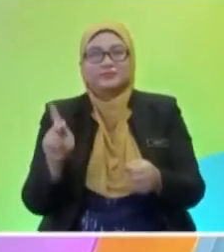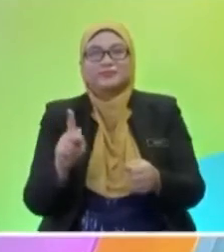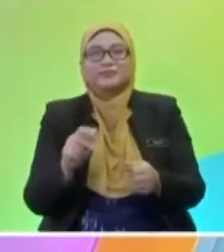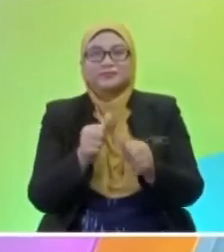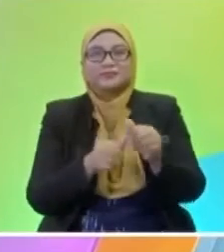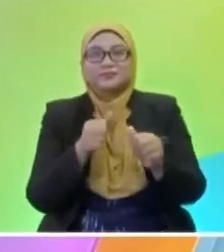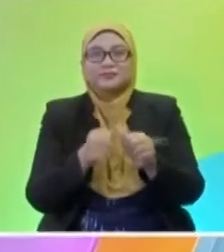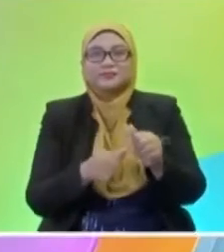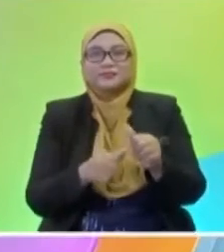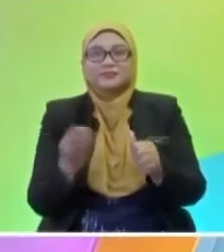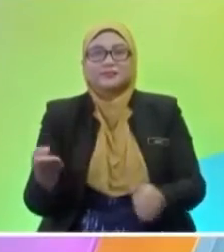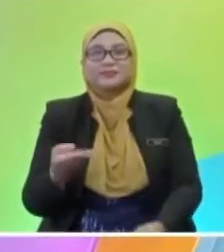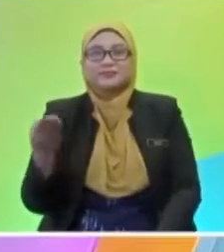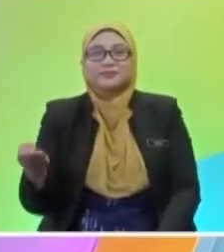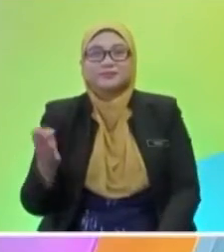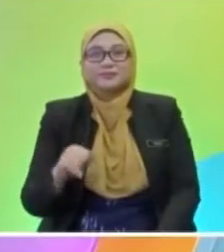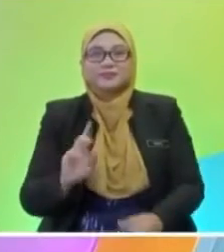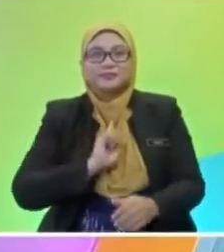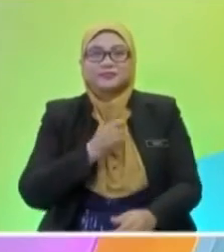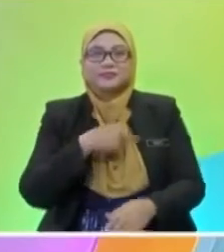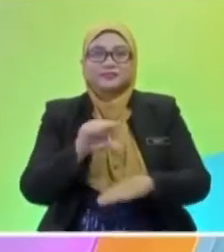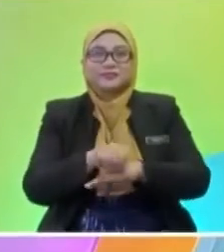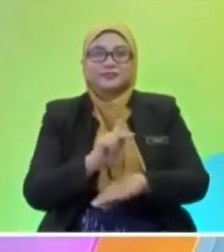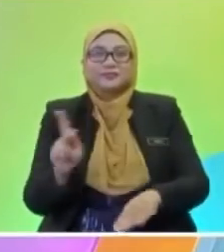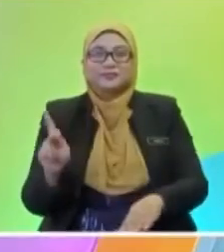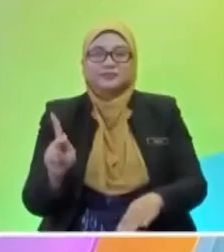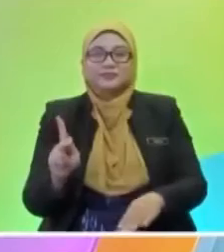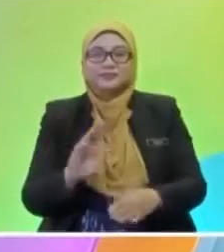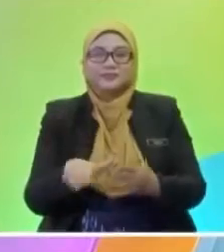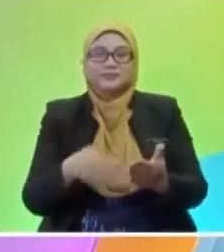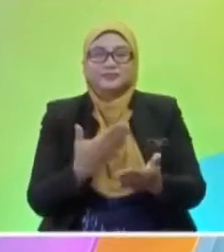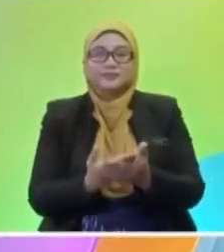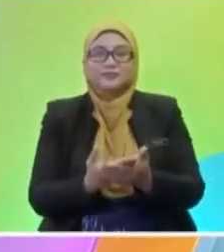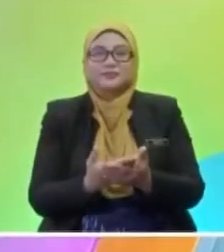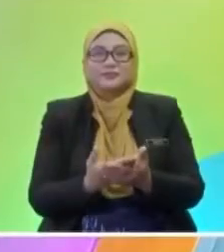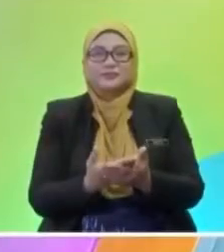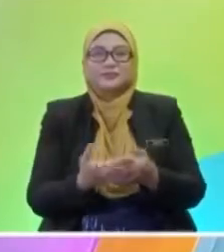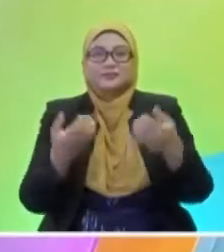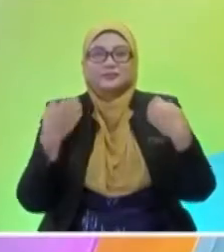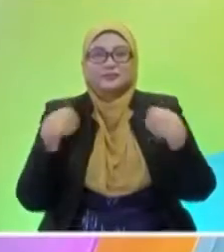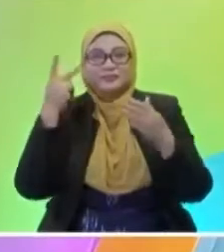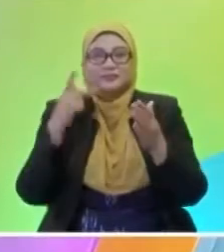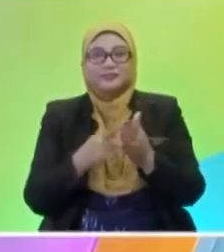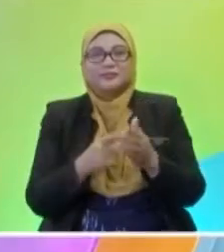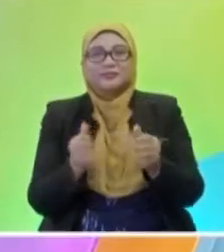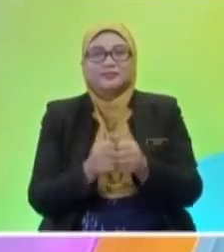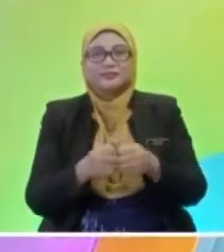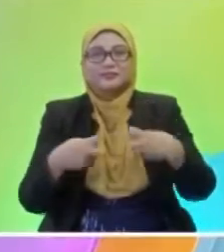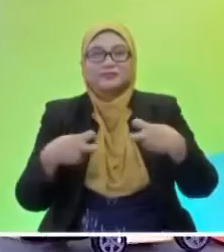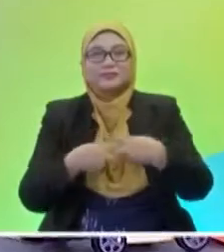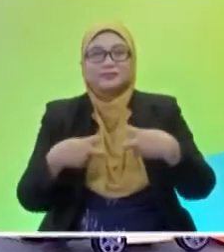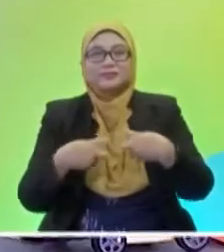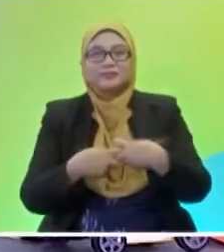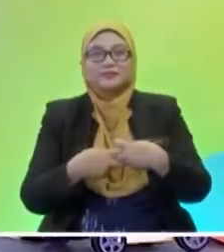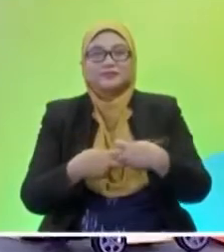yang kita gunakan ni ada kena mengena dengan elemen elektromekanikal. Okey cikgu. Okey. Jadi Syafiqah kena